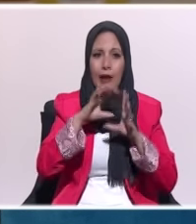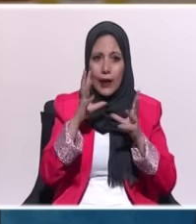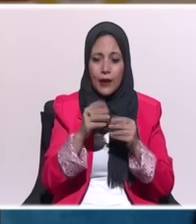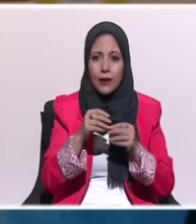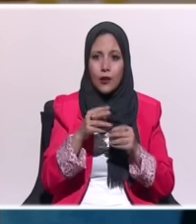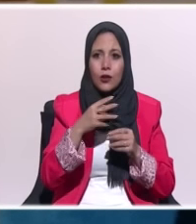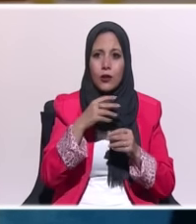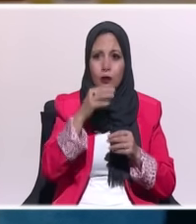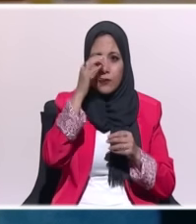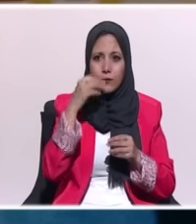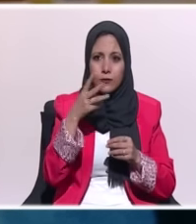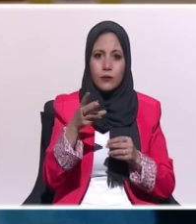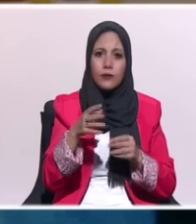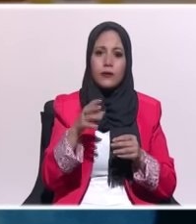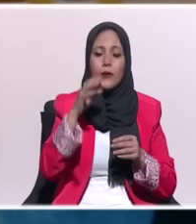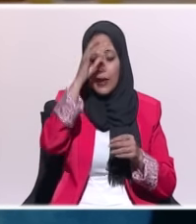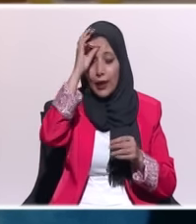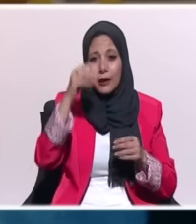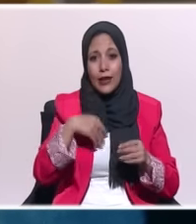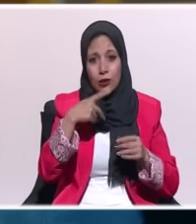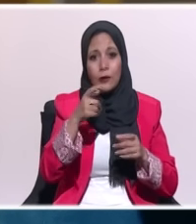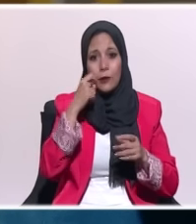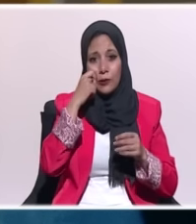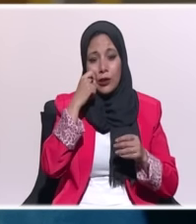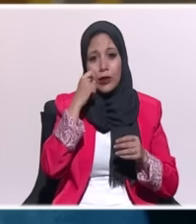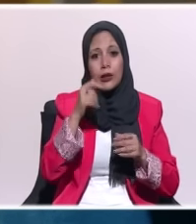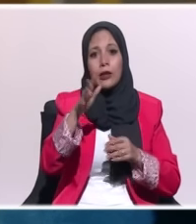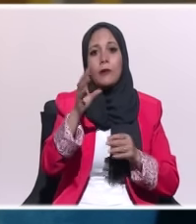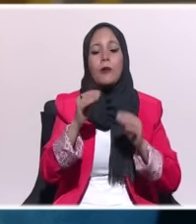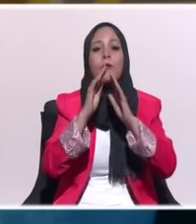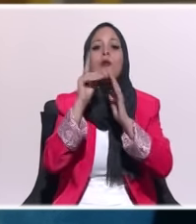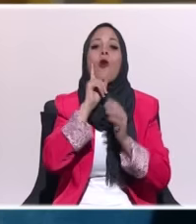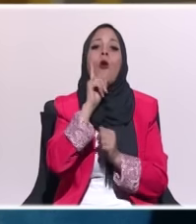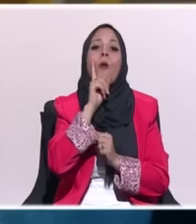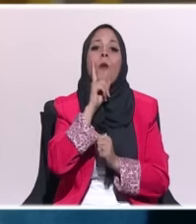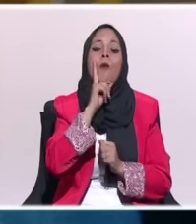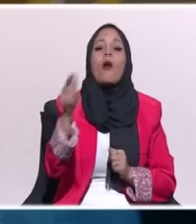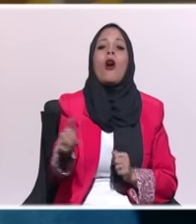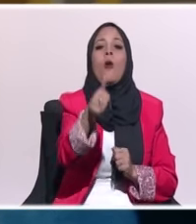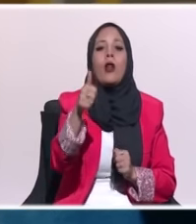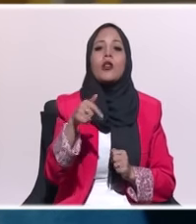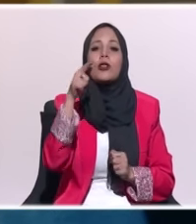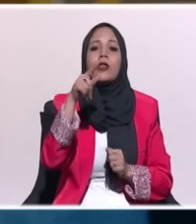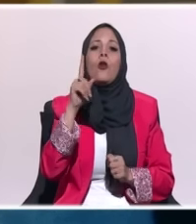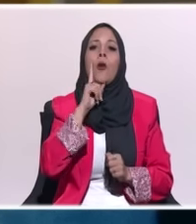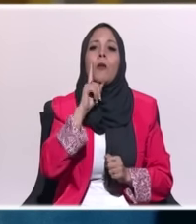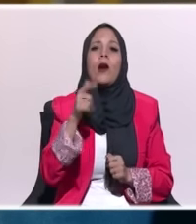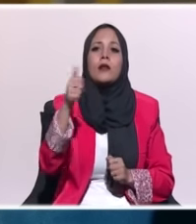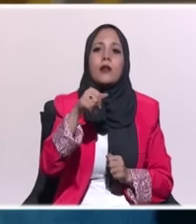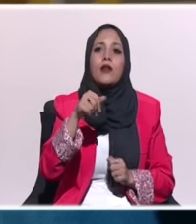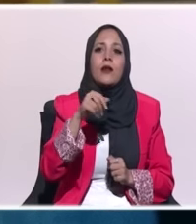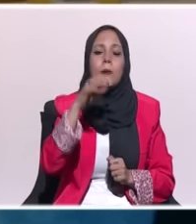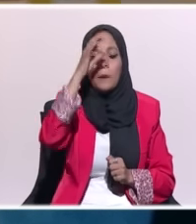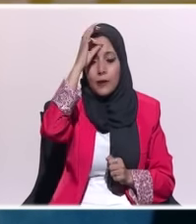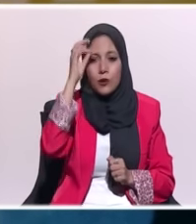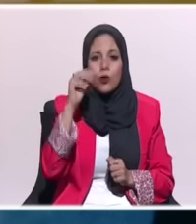يشوفها وتتكرم زي اي ام مثاليه لانها اكتر من اي ام مثاليه. الام بتتكرم انها